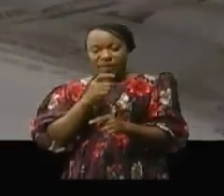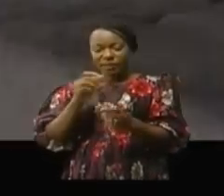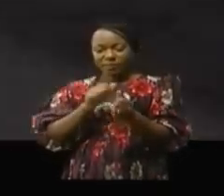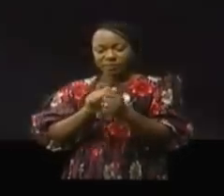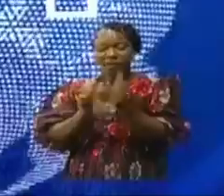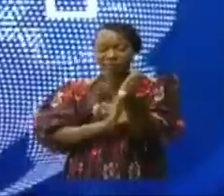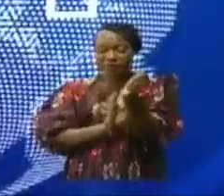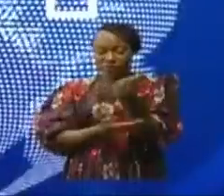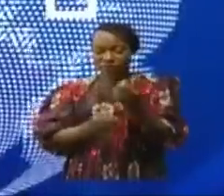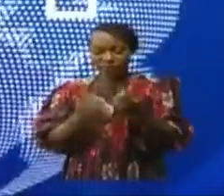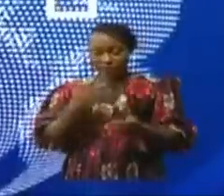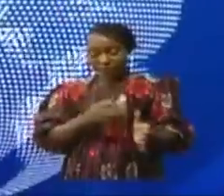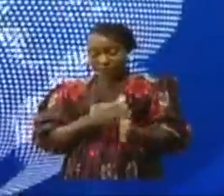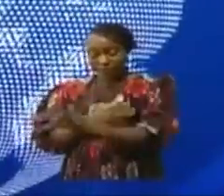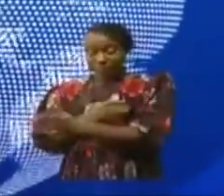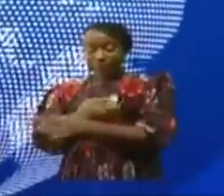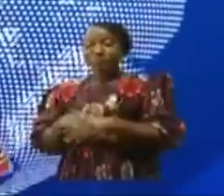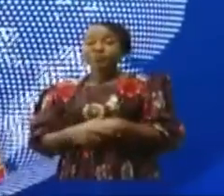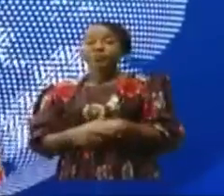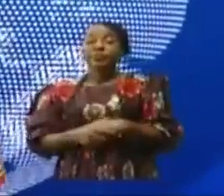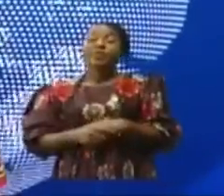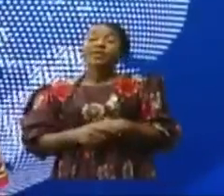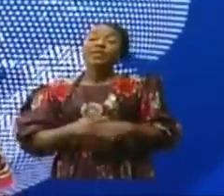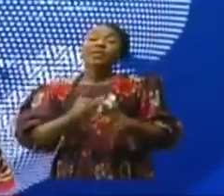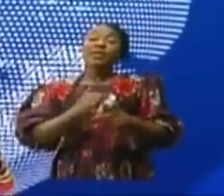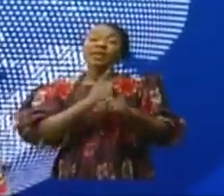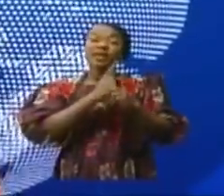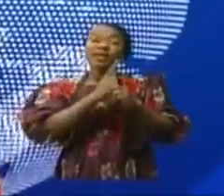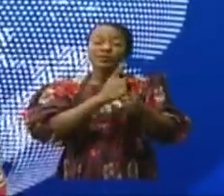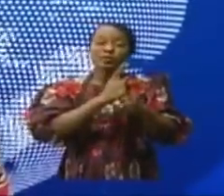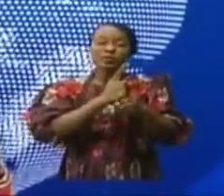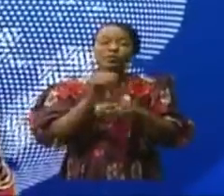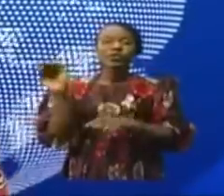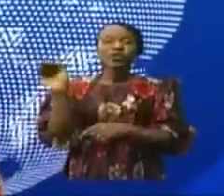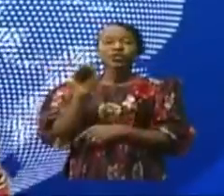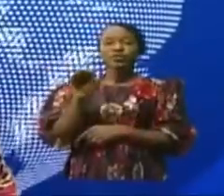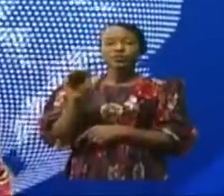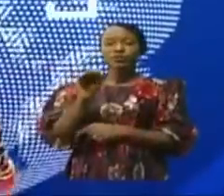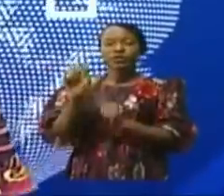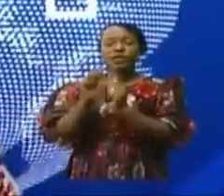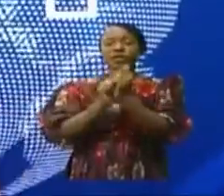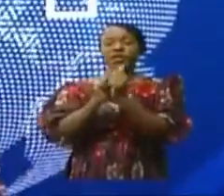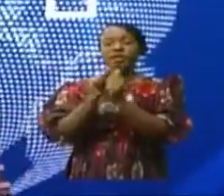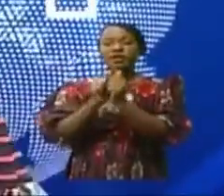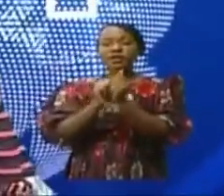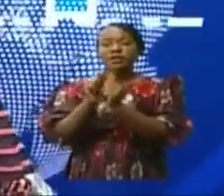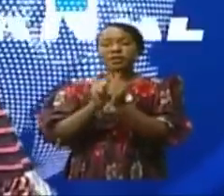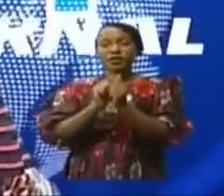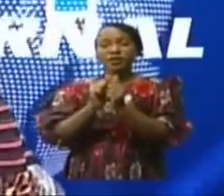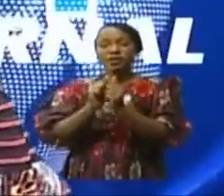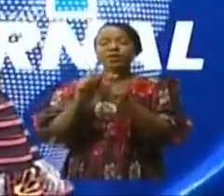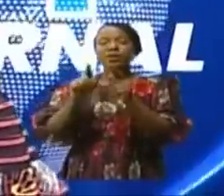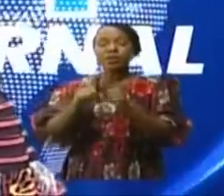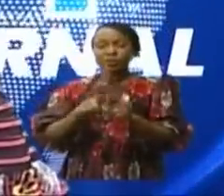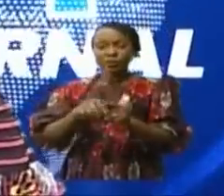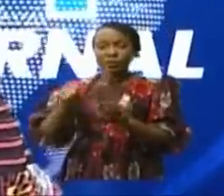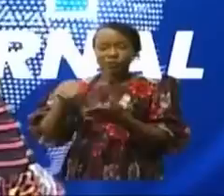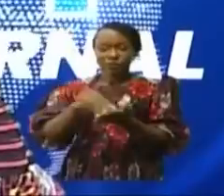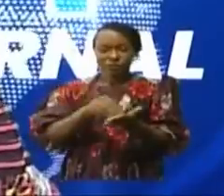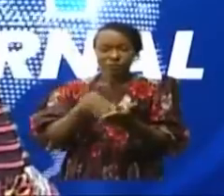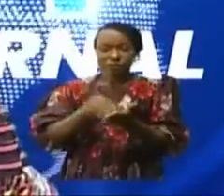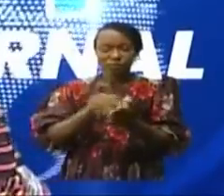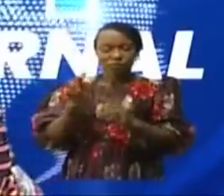manioc. Et la protection des forêts savanes congolaises répond à l'engagement au pays des contributions déterminées au